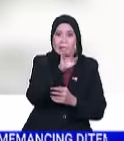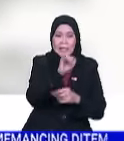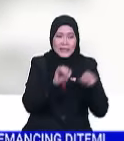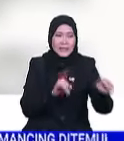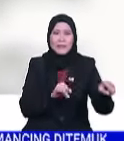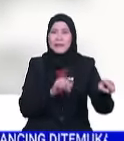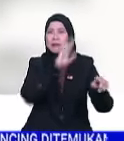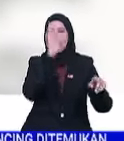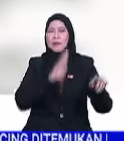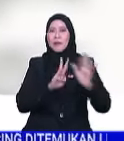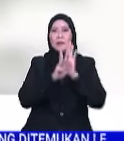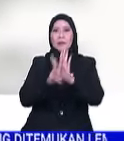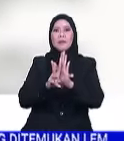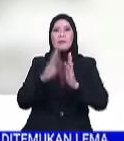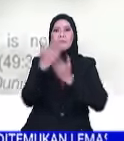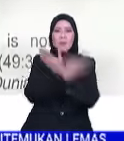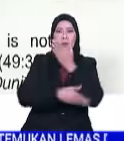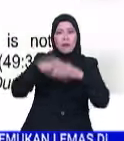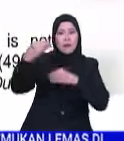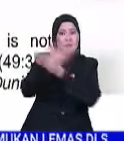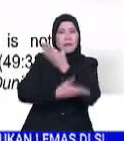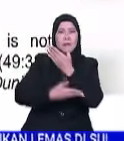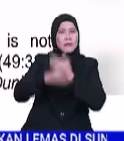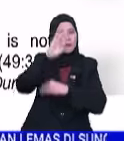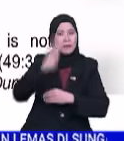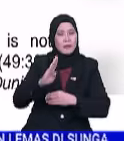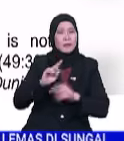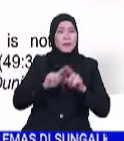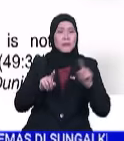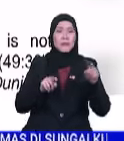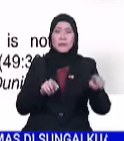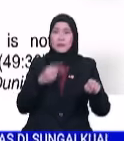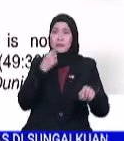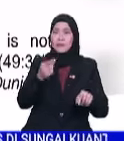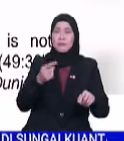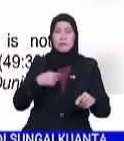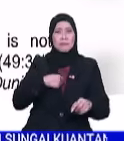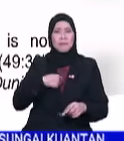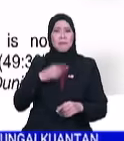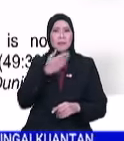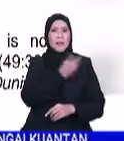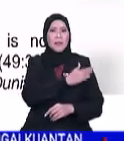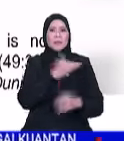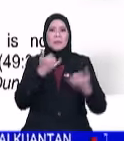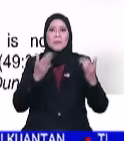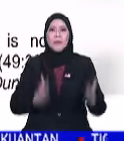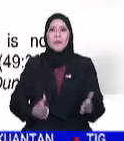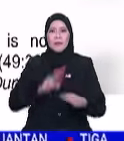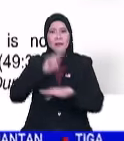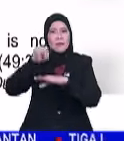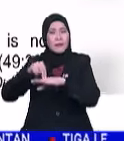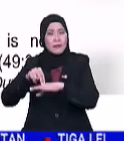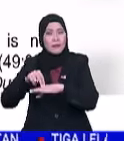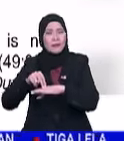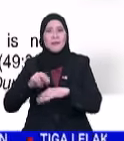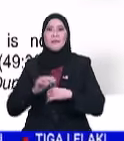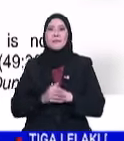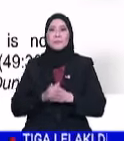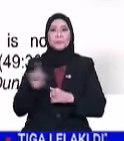tidak pernah mewakili negara di pentas antarabangsa, sekaligus menafikan dakwaan bahawa dirinya adalah bekas pemain kebangsaan.